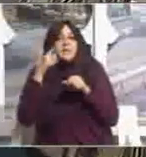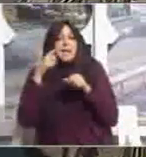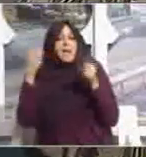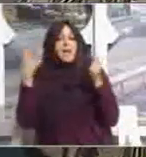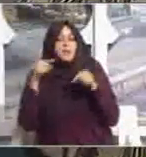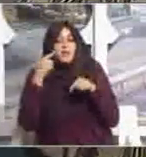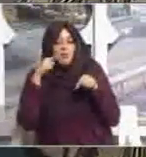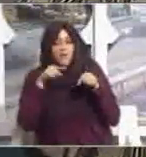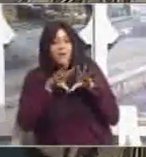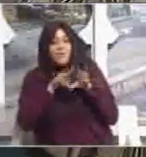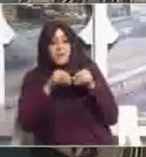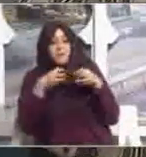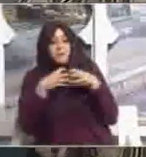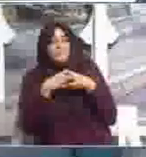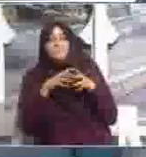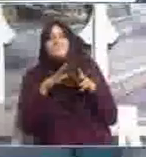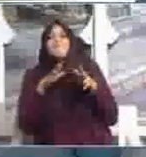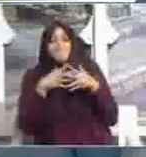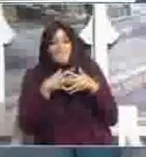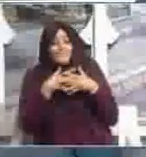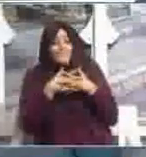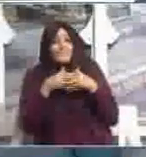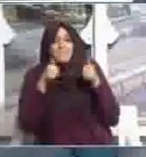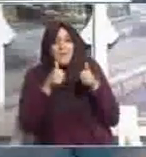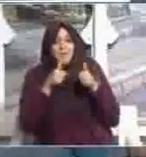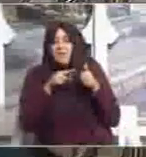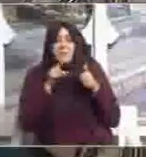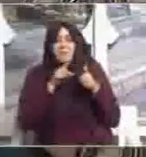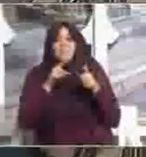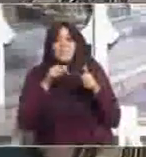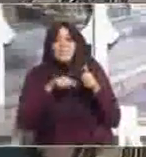لأنهم هم يحاربوا فينا ليل نهار،